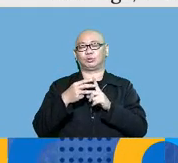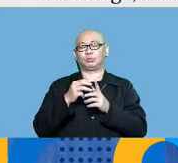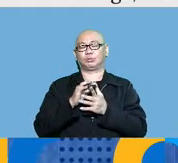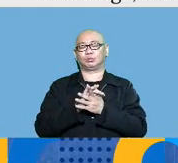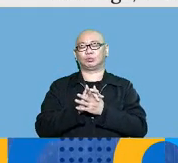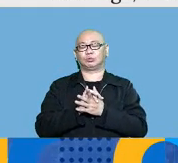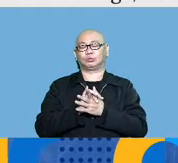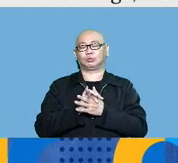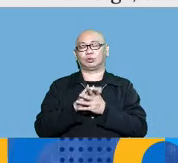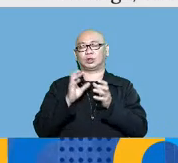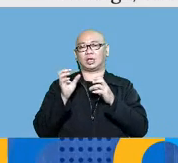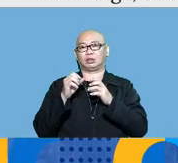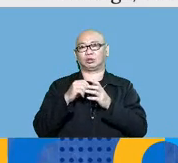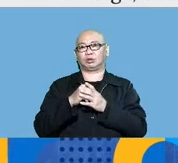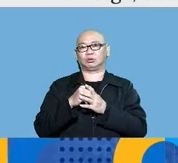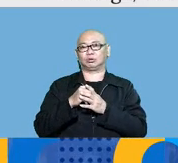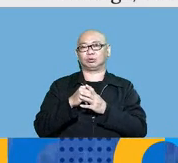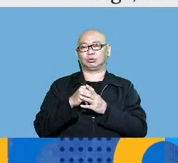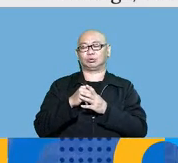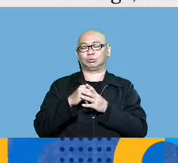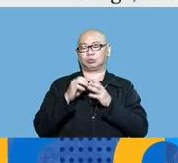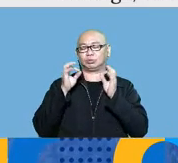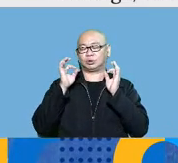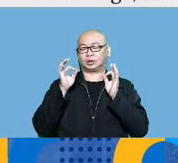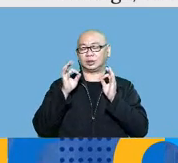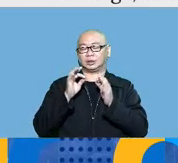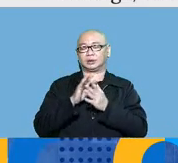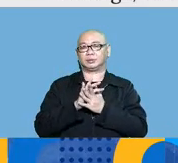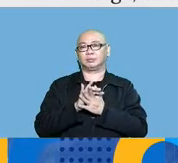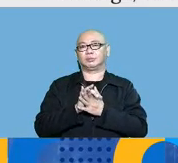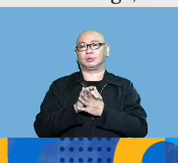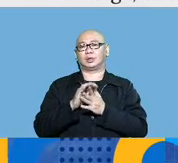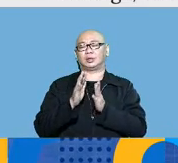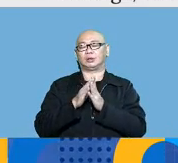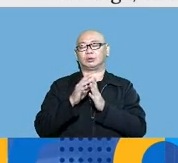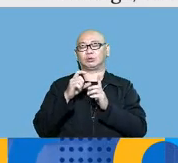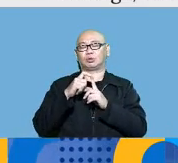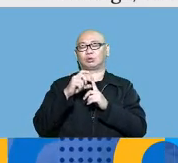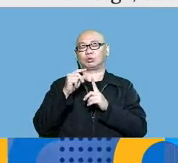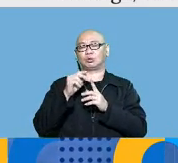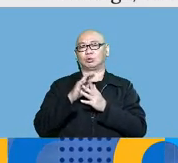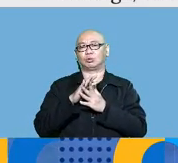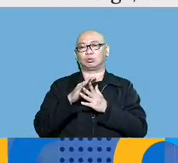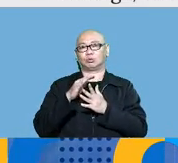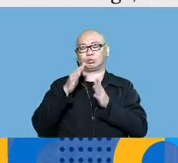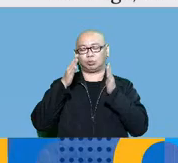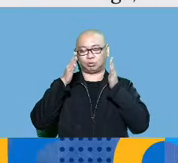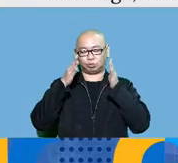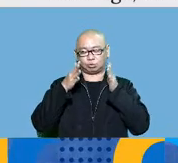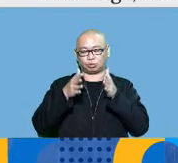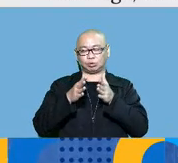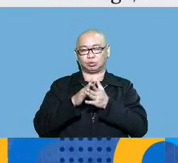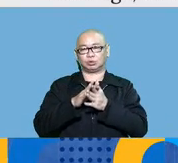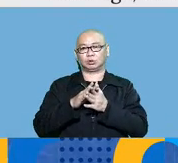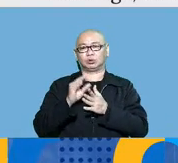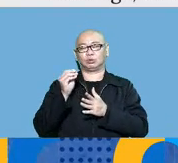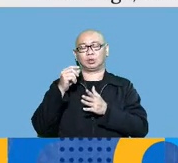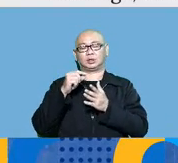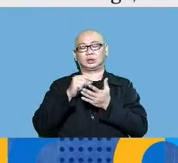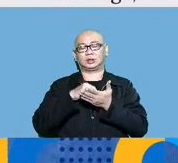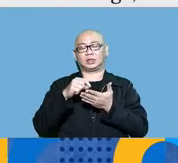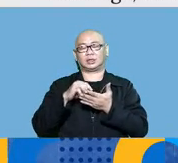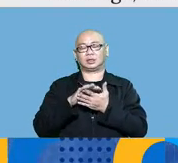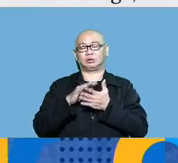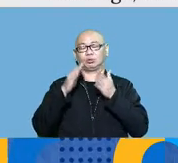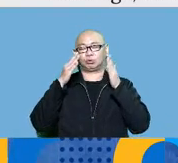Koordinator Program Studi, Sarjana, Magister, dan Doktor, secara khusus Ketua, Sekretaris, Kepala Laboratorium